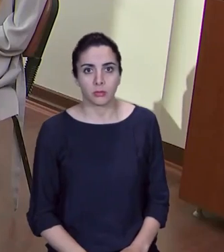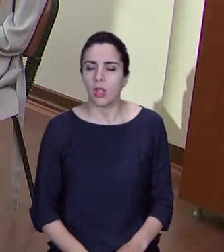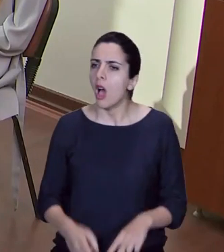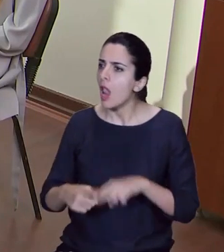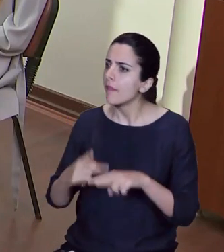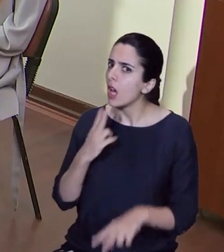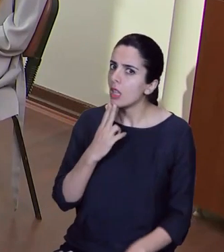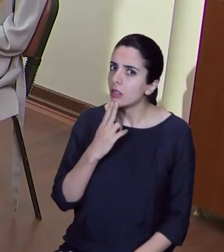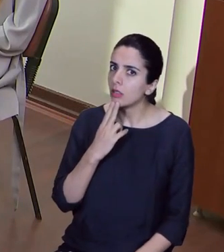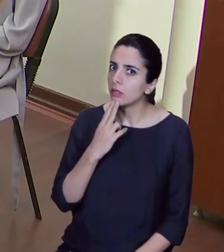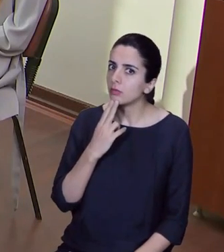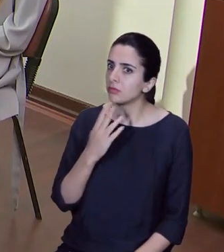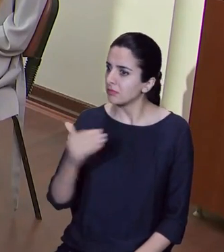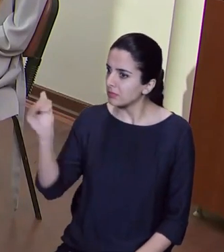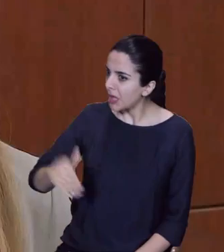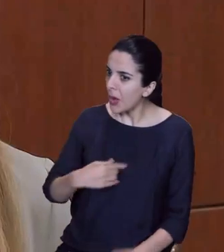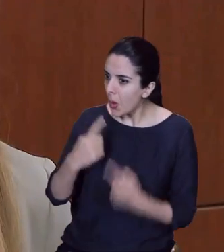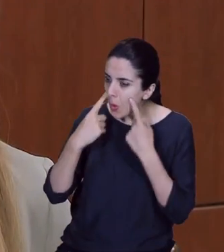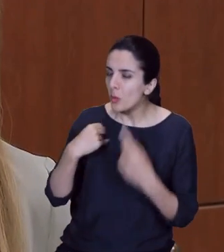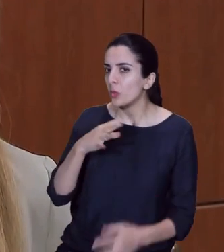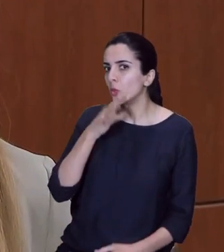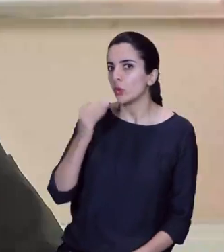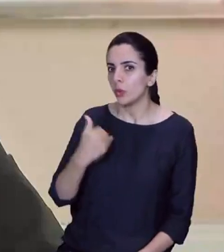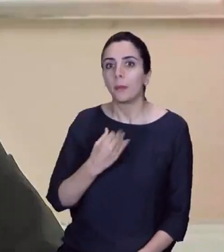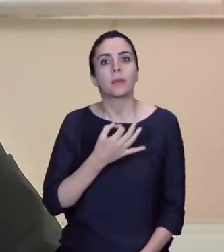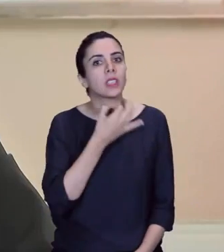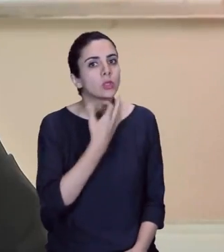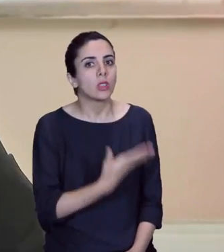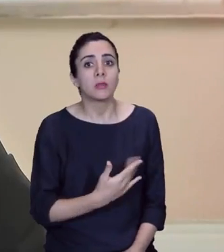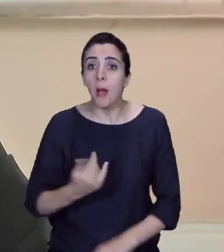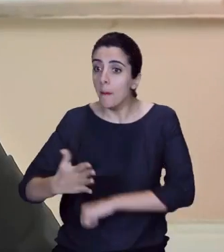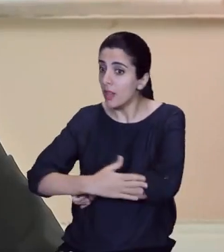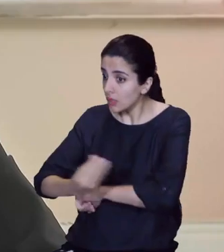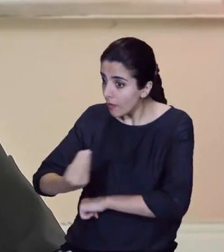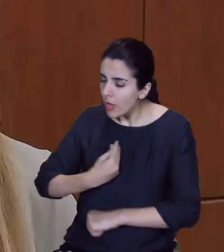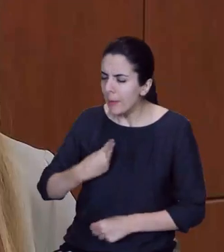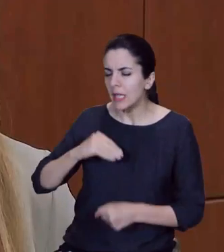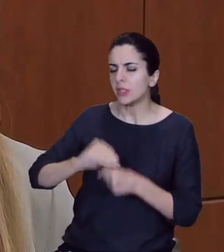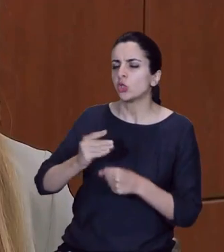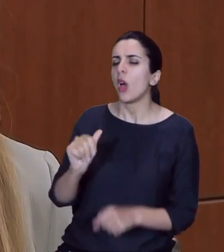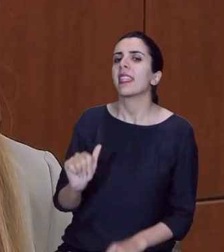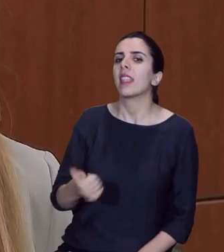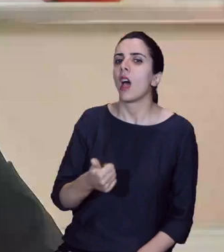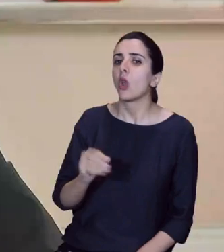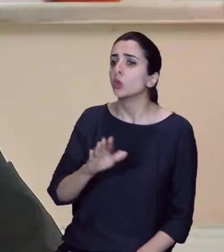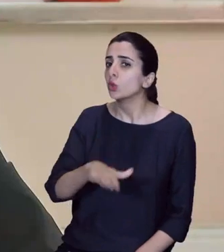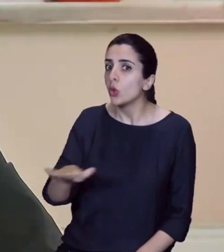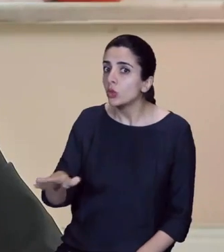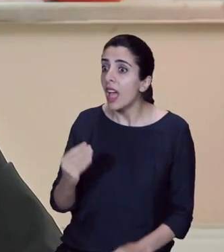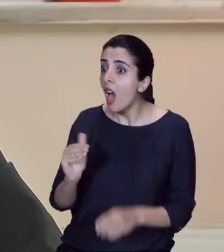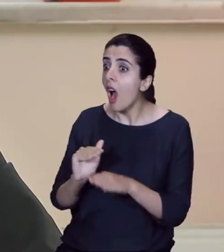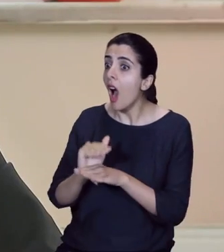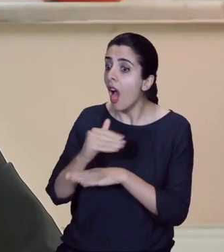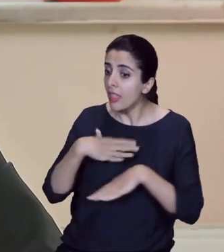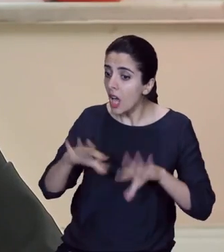Alev Hanım, sizi kurumumuzda görmek ne büyük mutluluk. Teşekkür ederim. Yapacağınız bağışlar bizim için çok değerli. Çocuklarımızı daha iyi bir